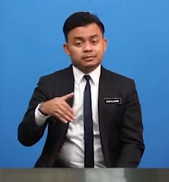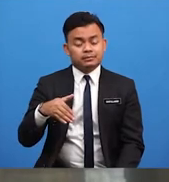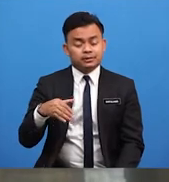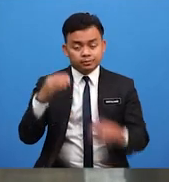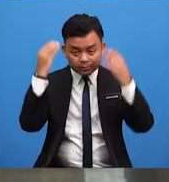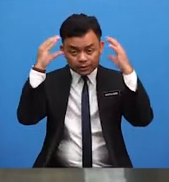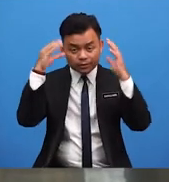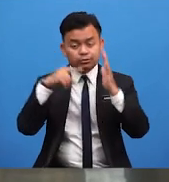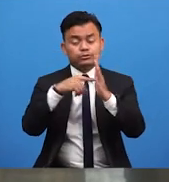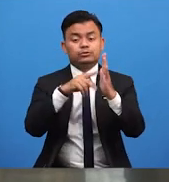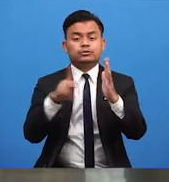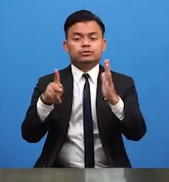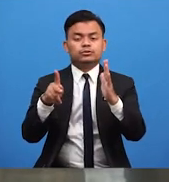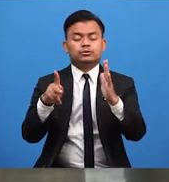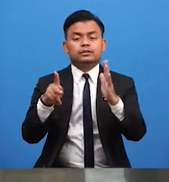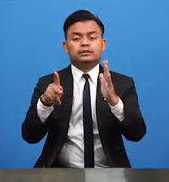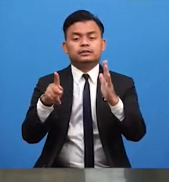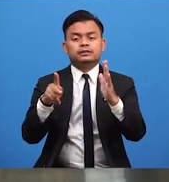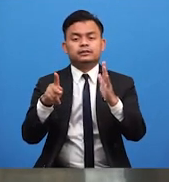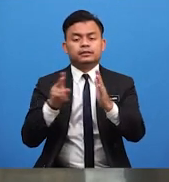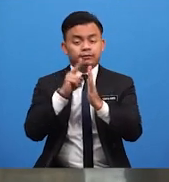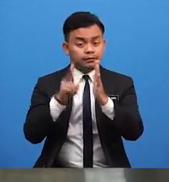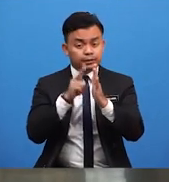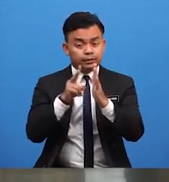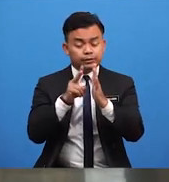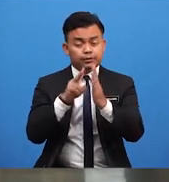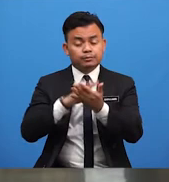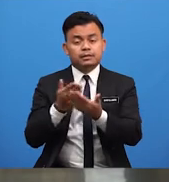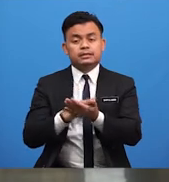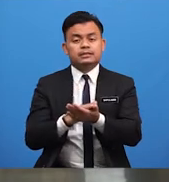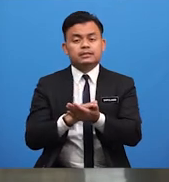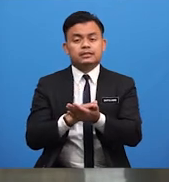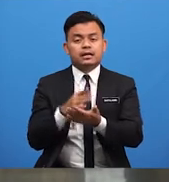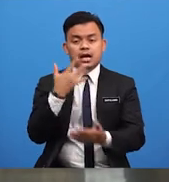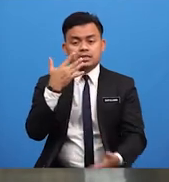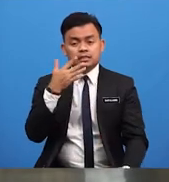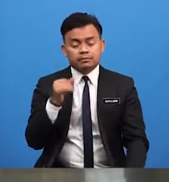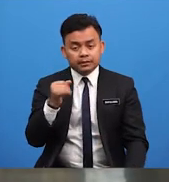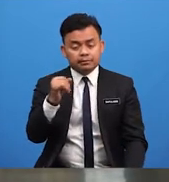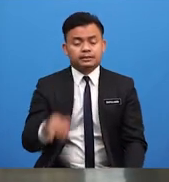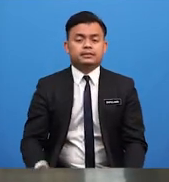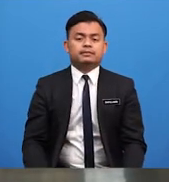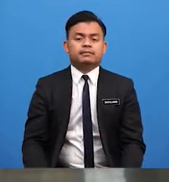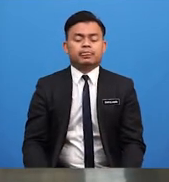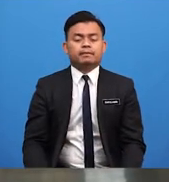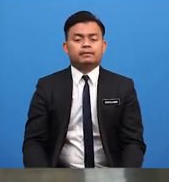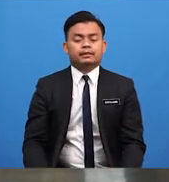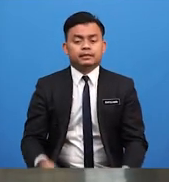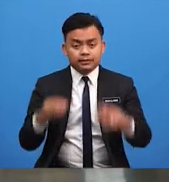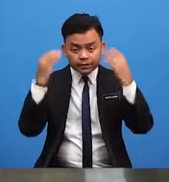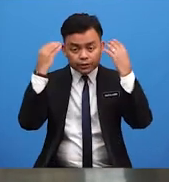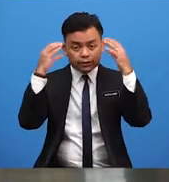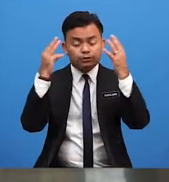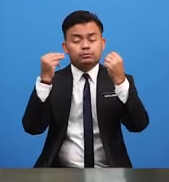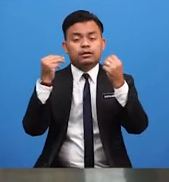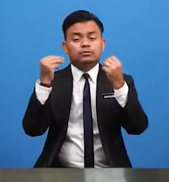paparkan video memasak sambal ikan bilis, cikgu ingin berkongsi sedikit petua bagaimana